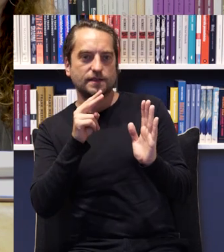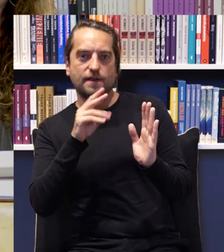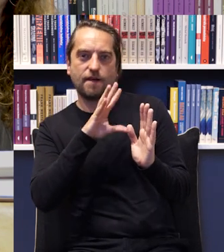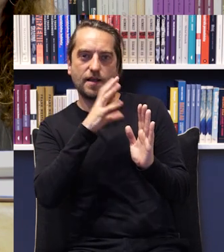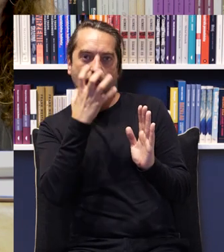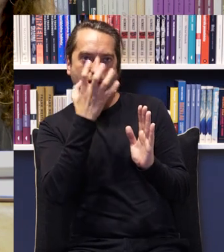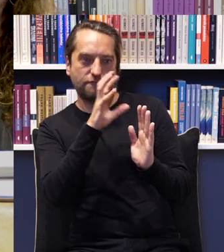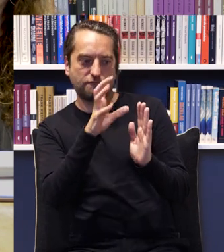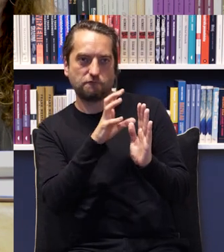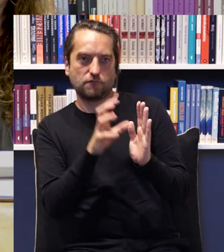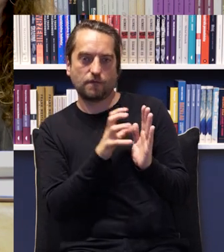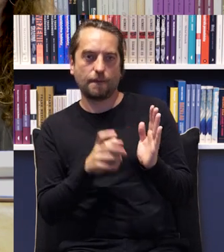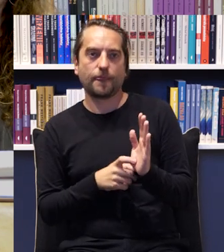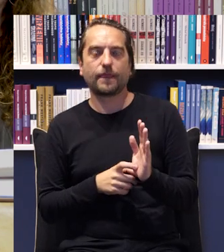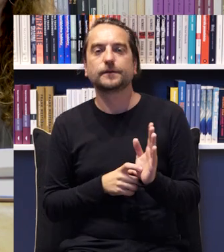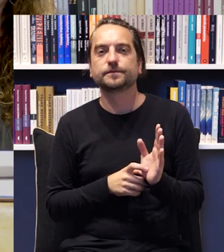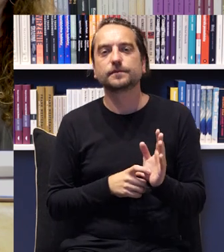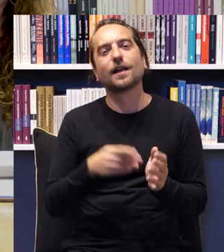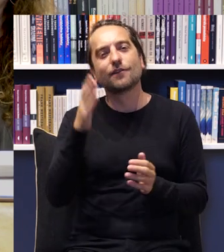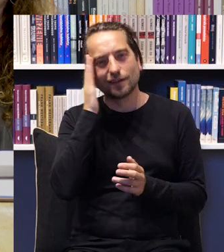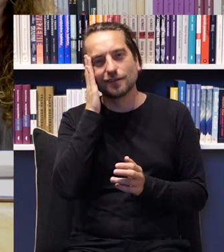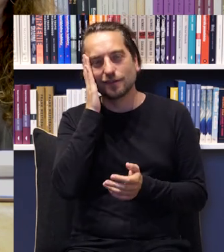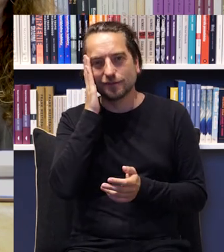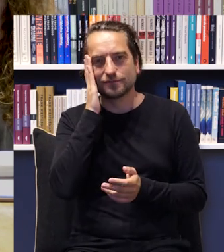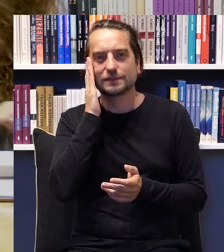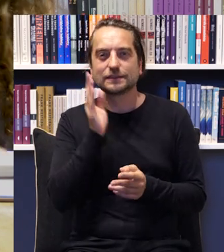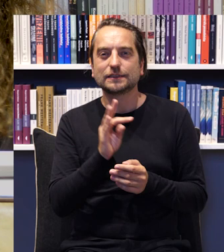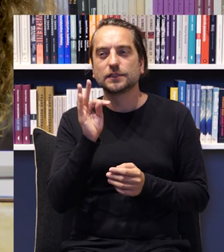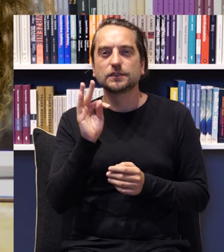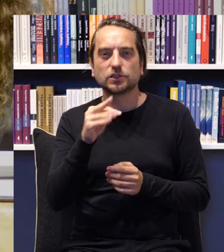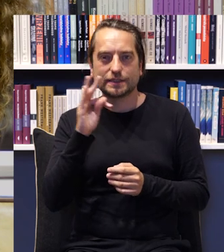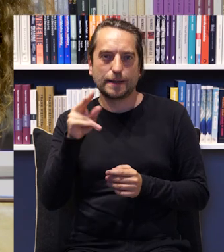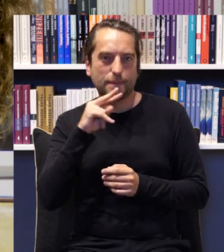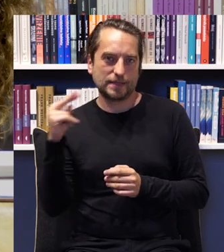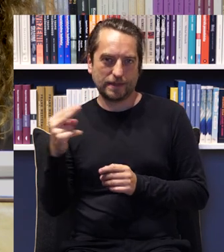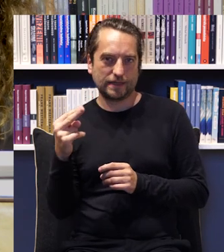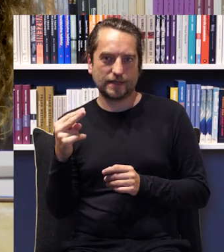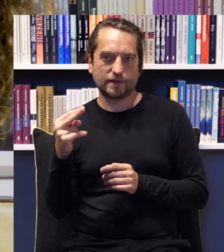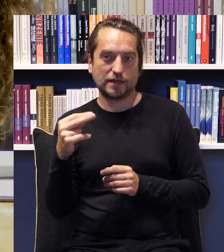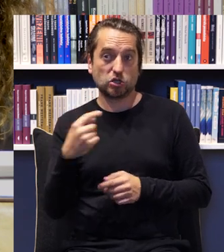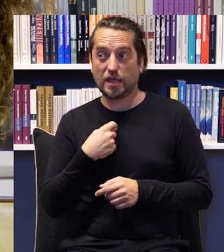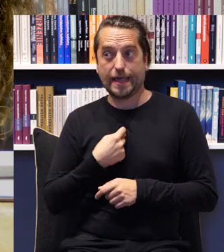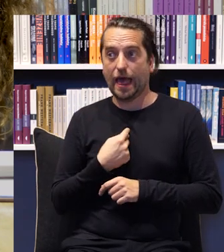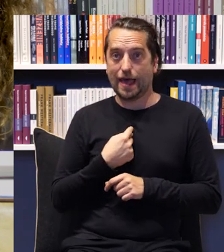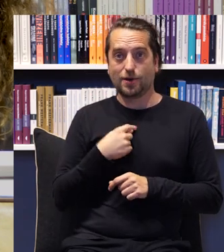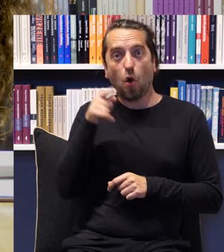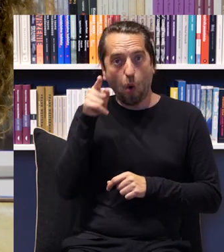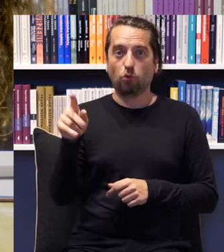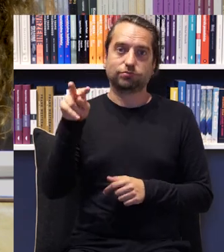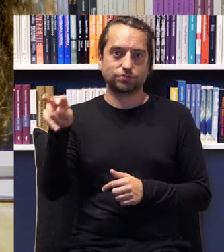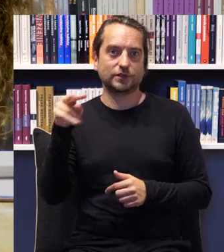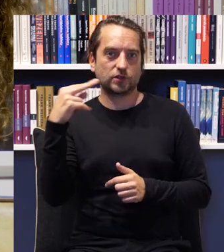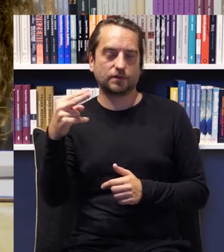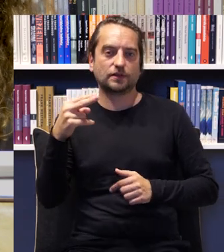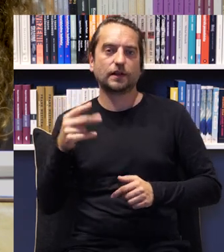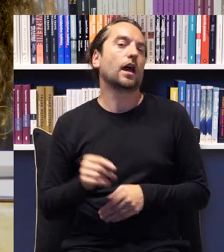chociaż nie do końca też, no bo jakby wiadomo, że jednak piszę z perspektywy tej bohaterki, która nie jest mną, no nie? Więc jakby to nie jest tak, że ja